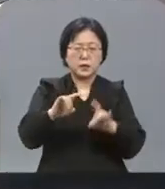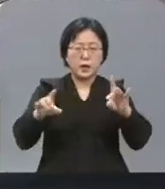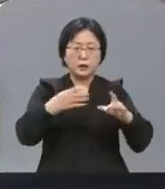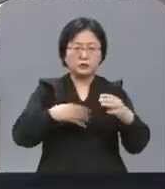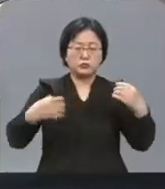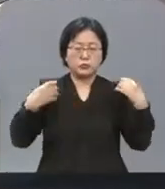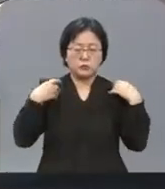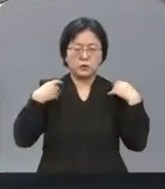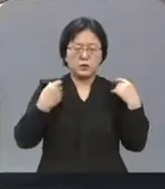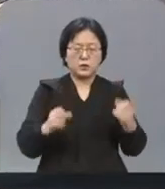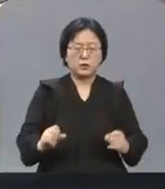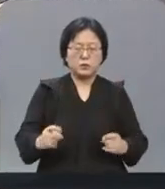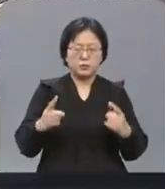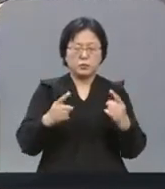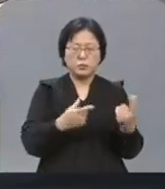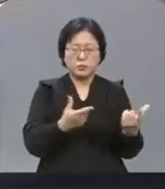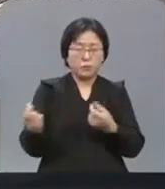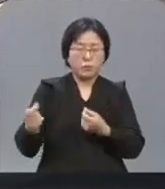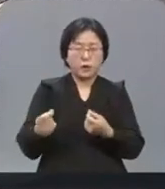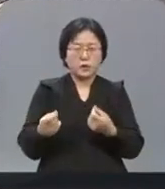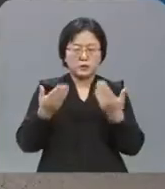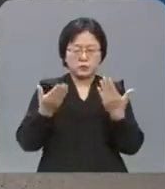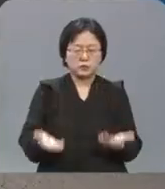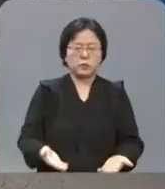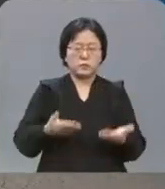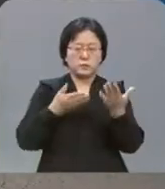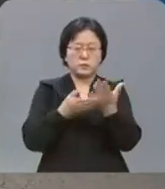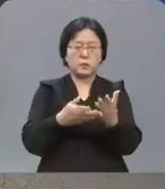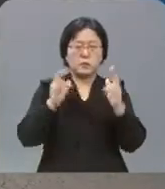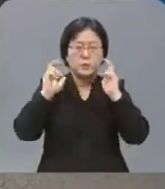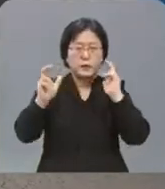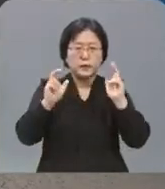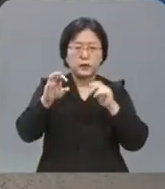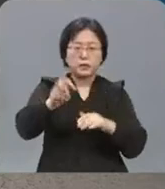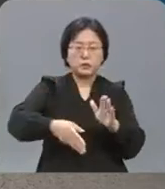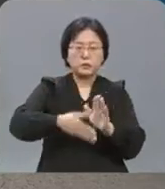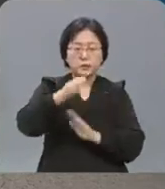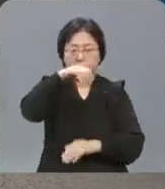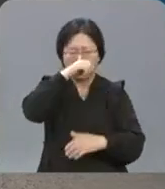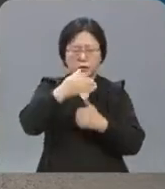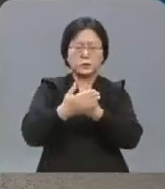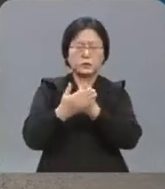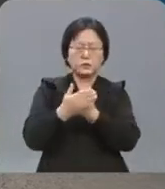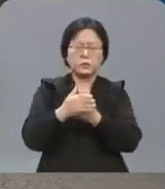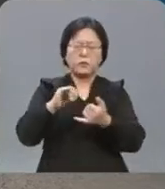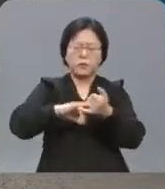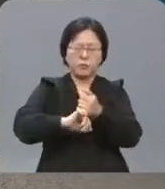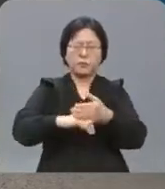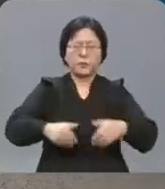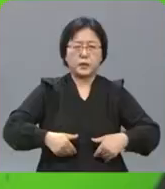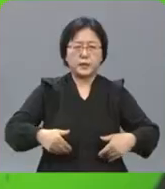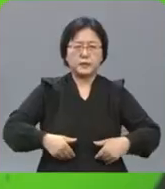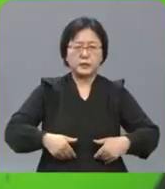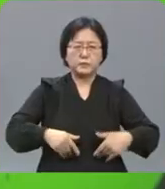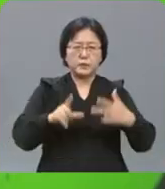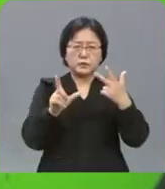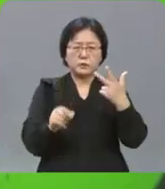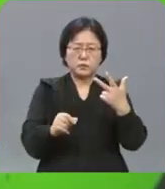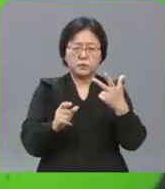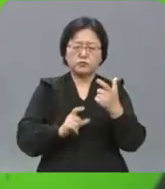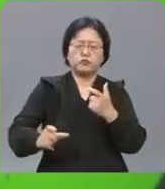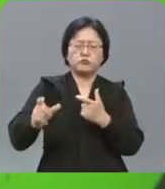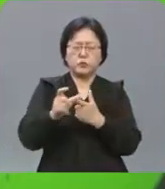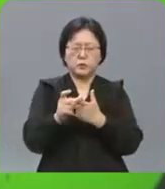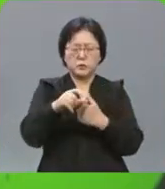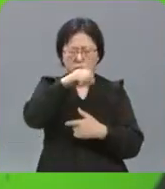구청에 일제히 휴업 신고를 제출했습니다. 업체들은 광주시의 재정 지원이 절실한데 다음 달 추경에도